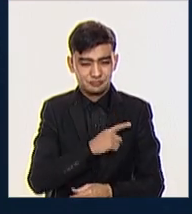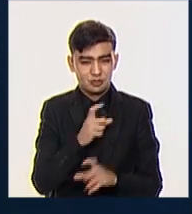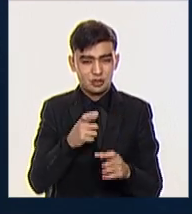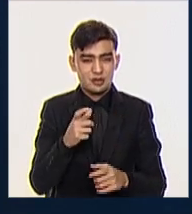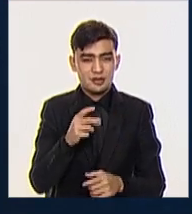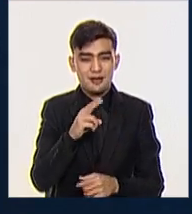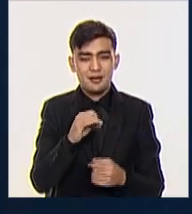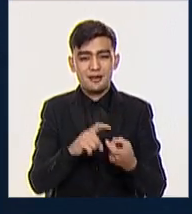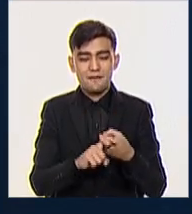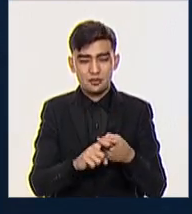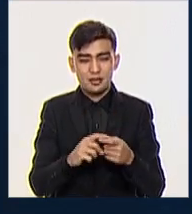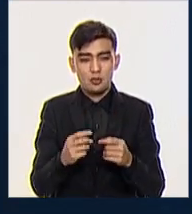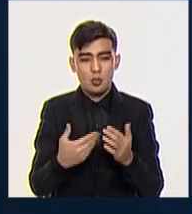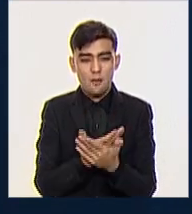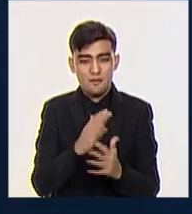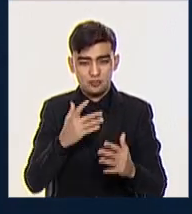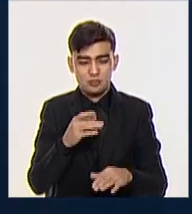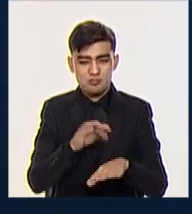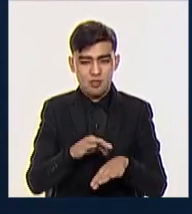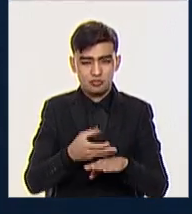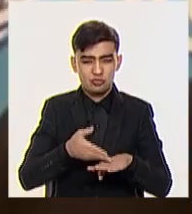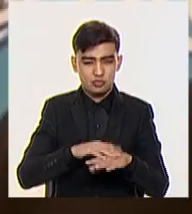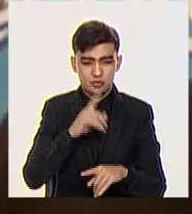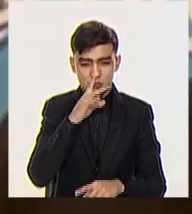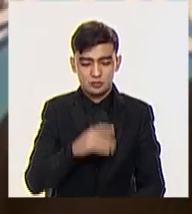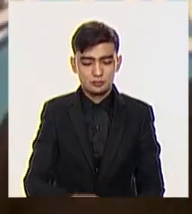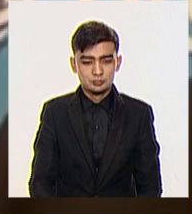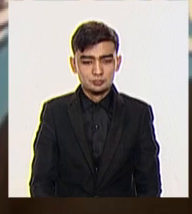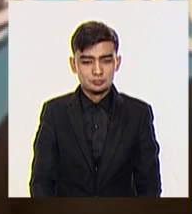штаммы коронавируса не влияют на тяжесть болезни.